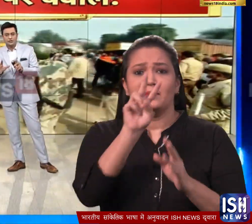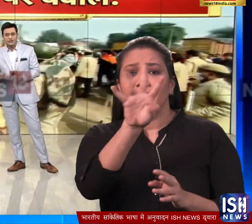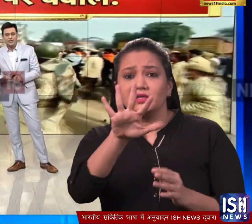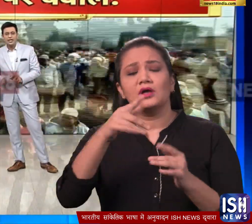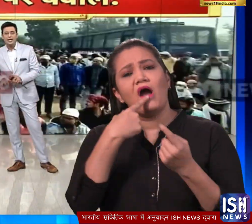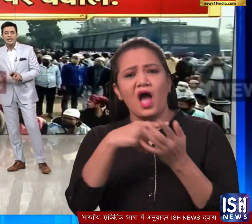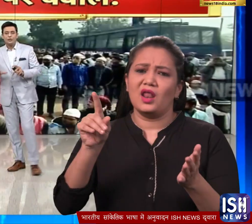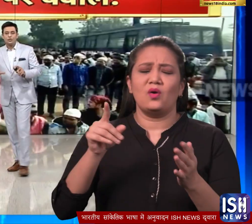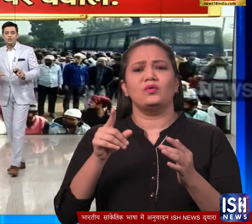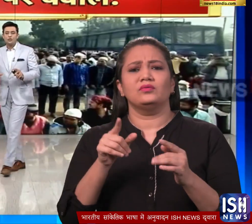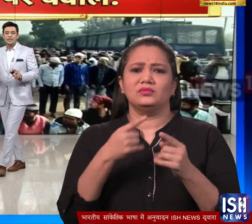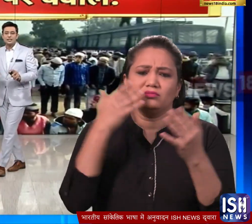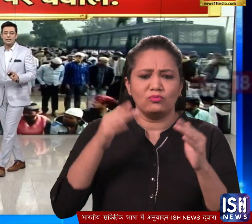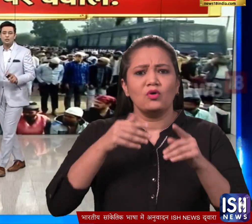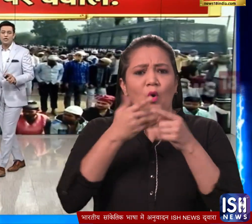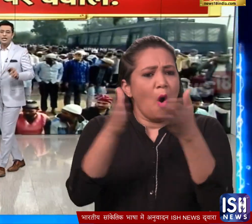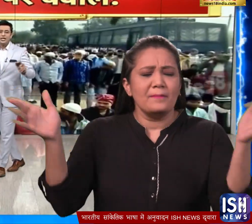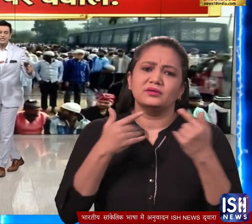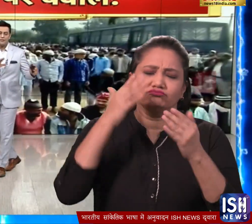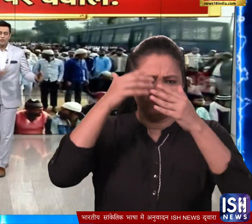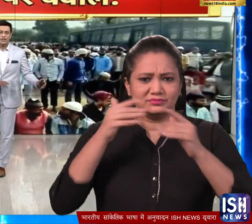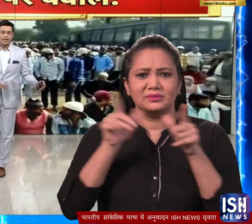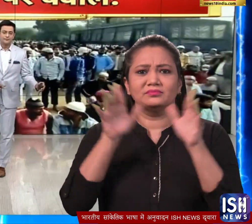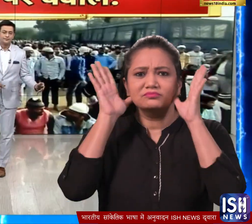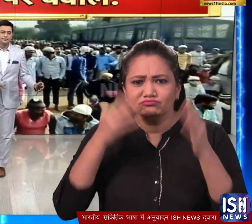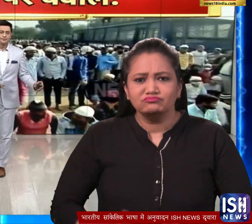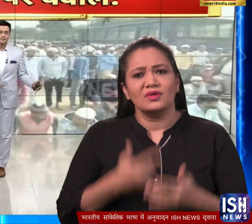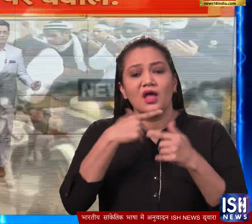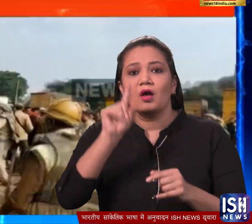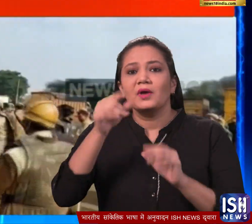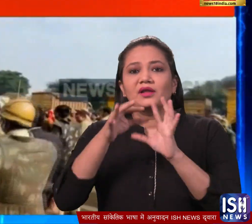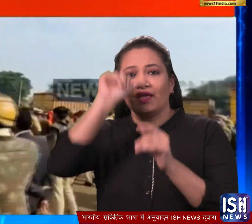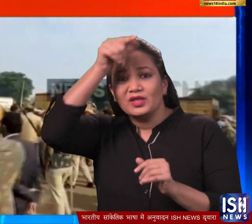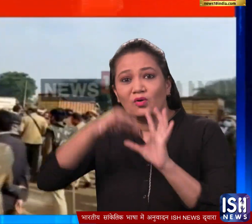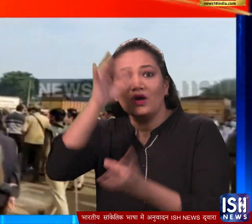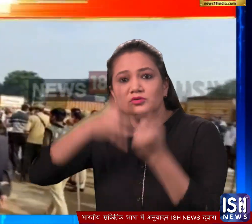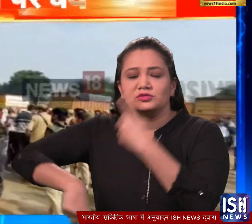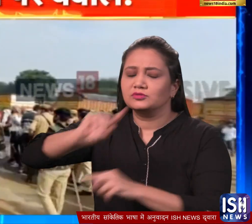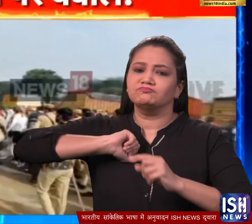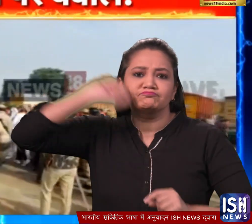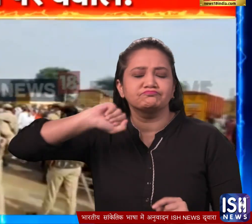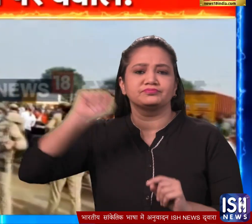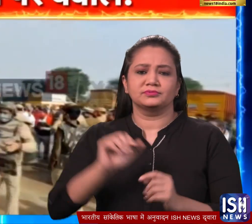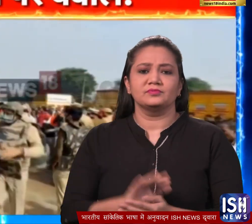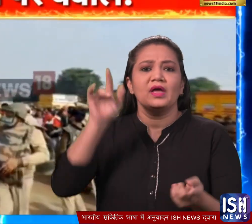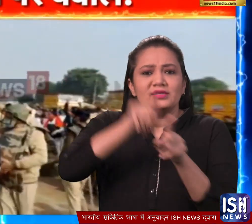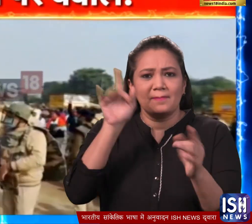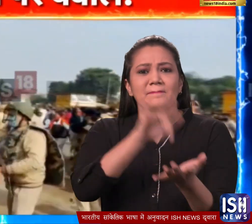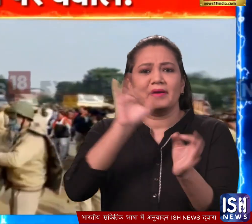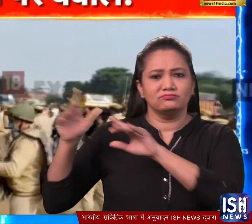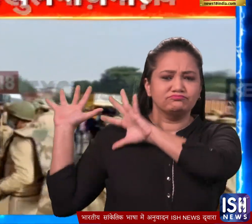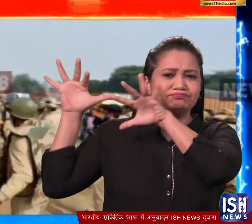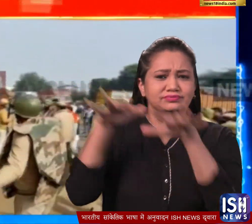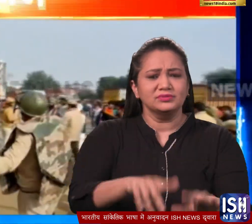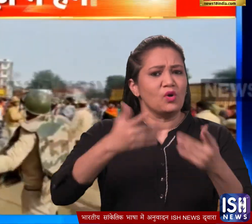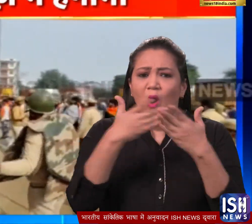की अनुमति दी थी, लेकिन कुछ हिंदूवादी संगठनों ने इसका विरोध किया और उनके लोग ऐसी ही एक जगह पर पहुंच गए और